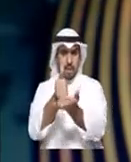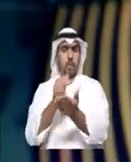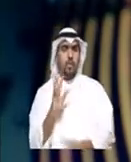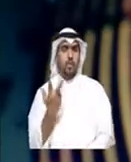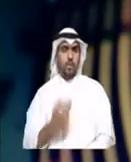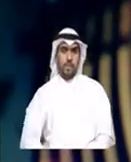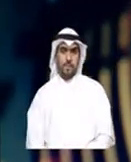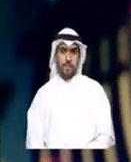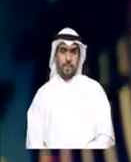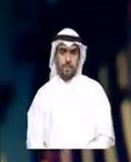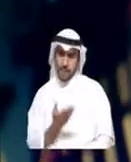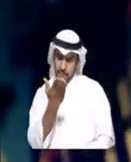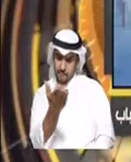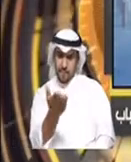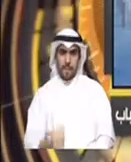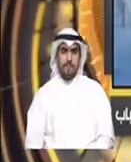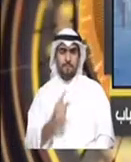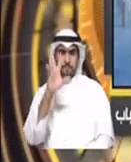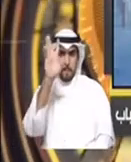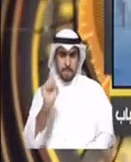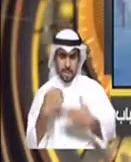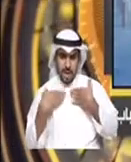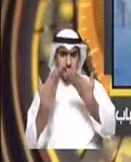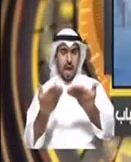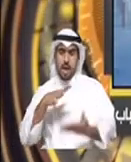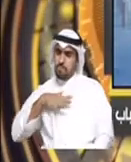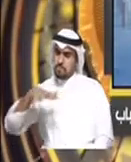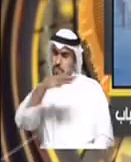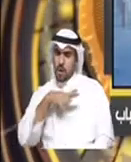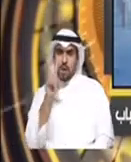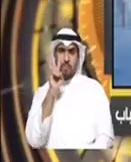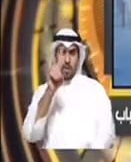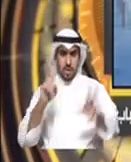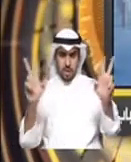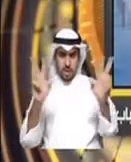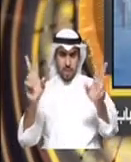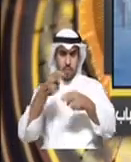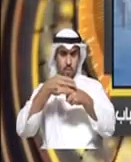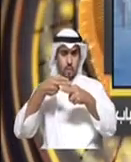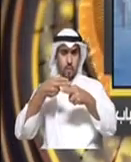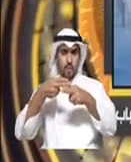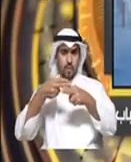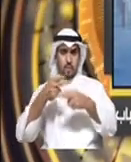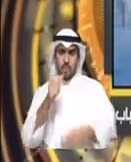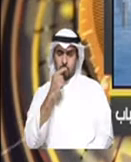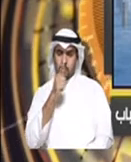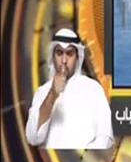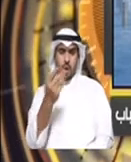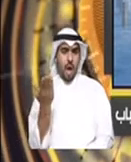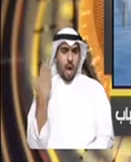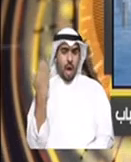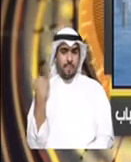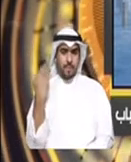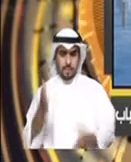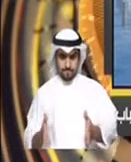تفضل. دام فضلك. أول شيء أمسي عليكم بالخير وأمسي على السادة المشاهدين. طبعا يوم أمس تم تكريم كوكبة